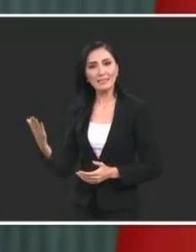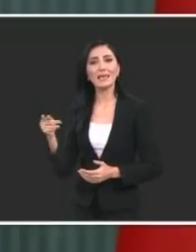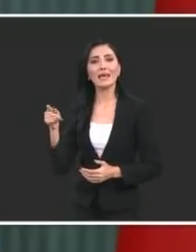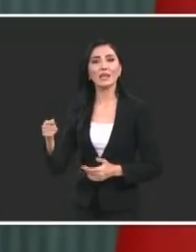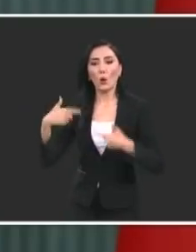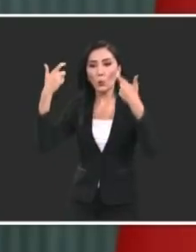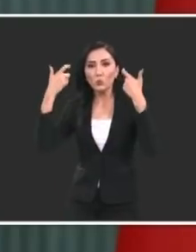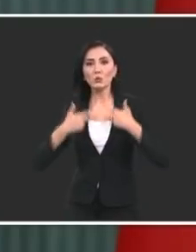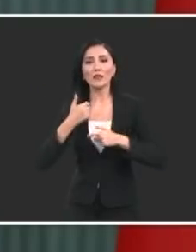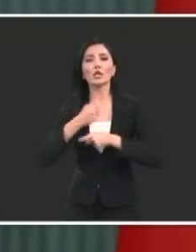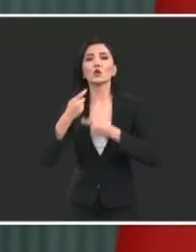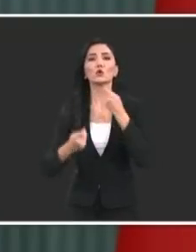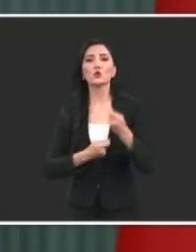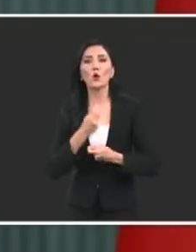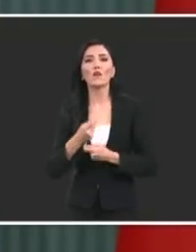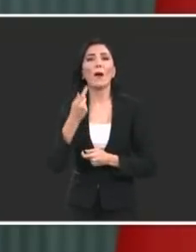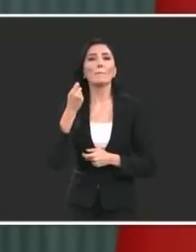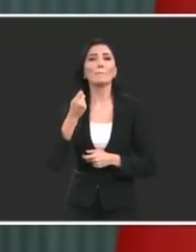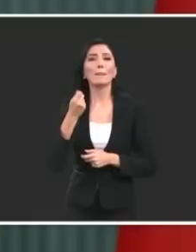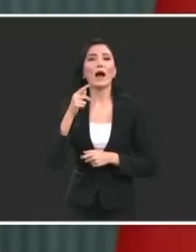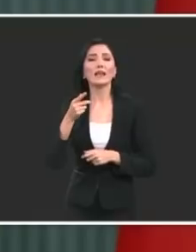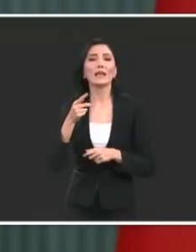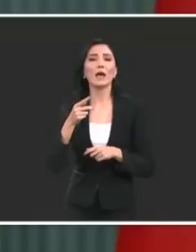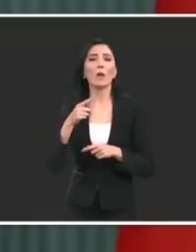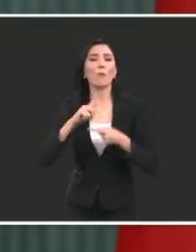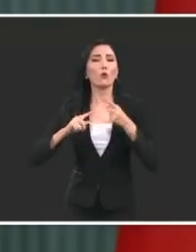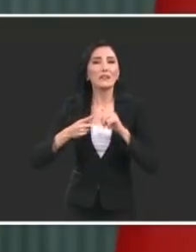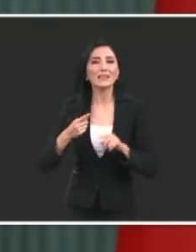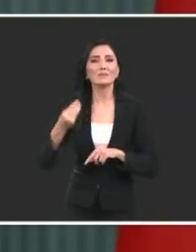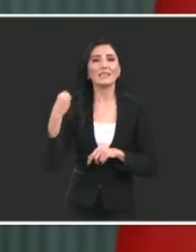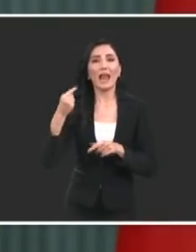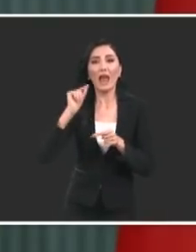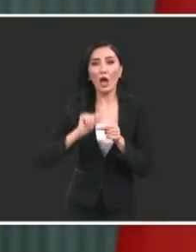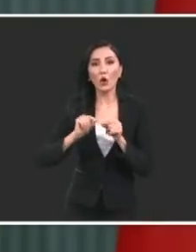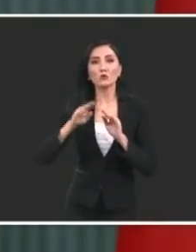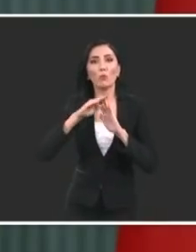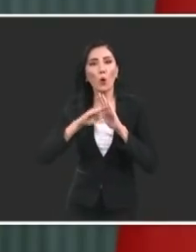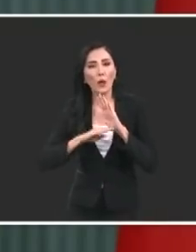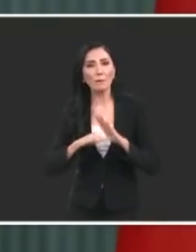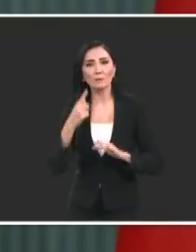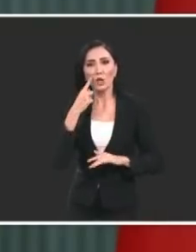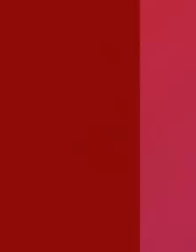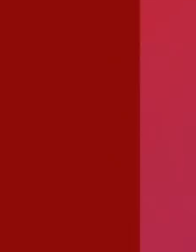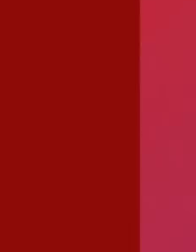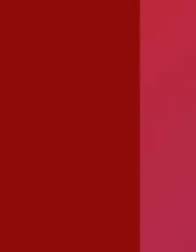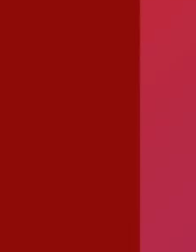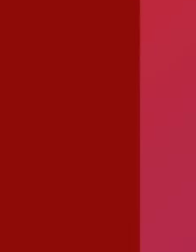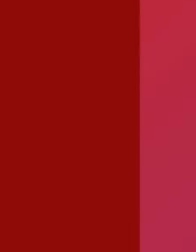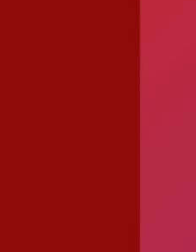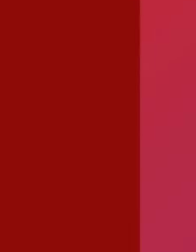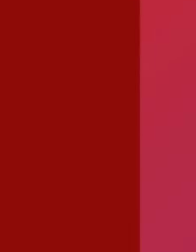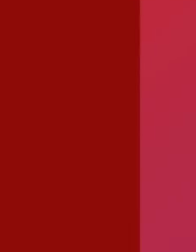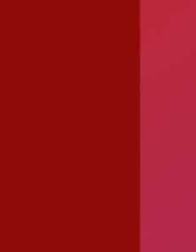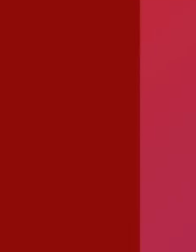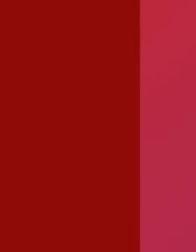üstlendiği görevi maliye politikalarımızı yeni Bu bir programımız doğrultusunda güçlü bir